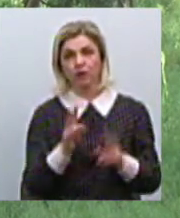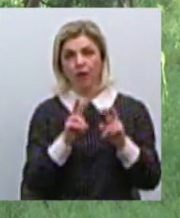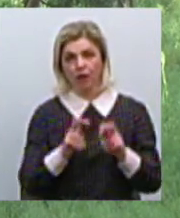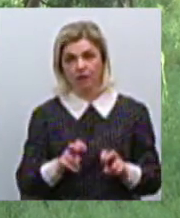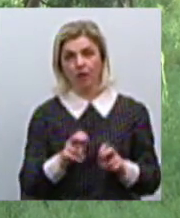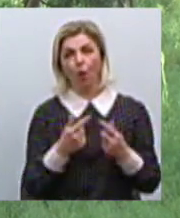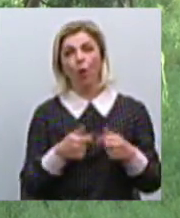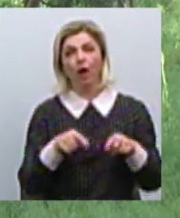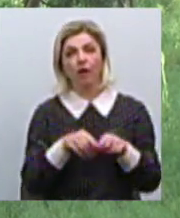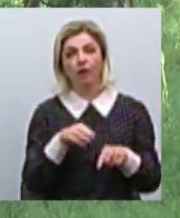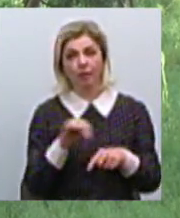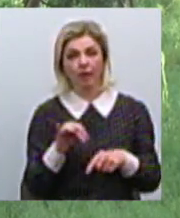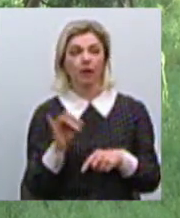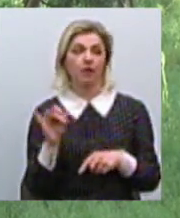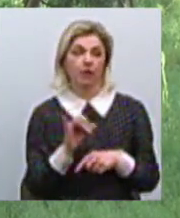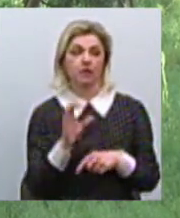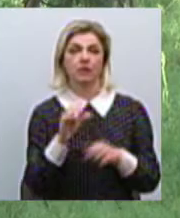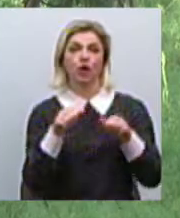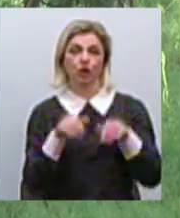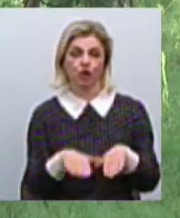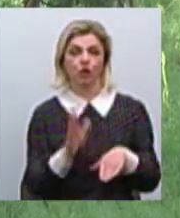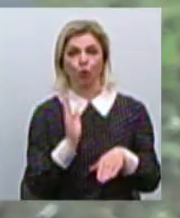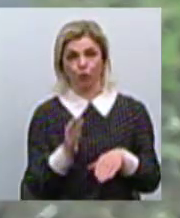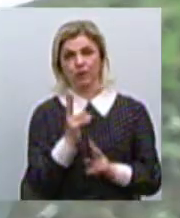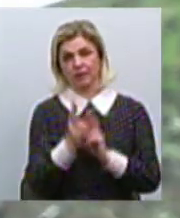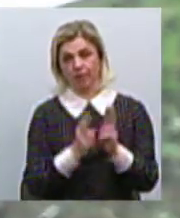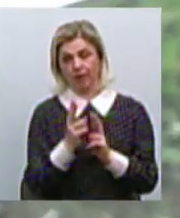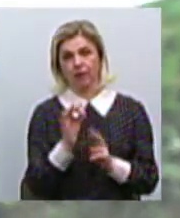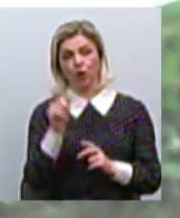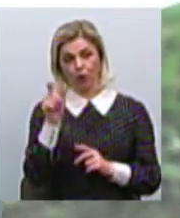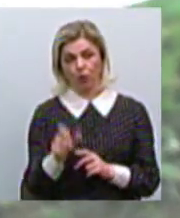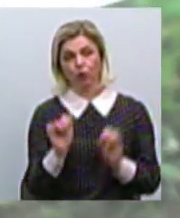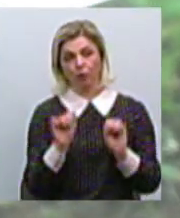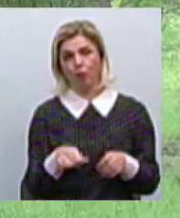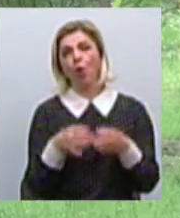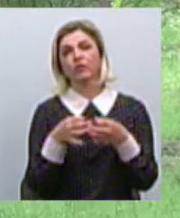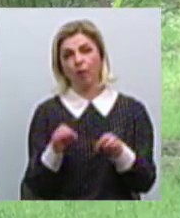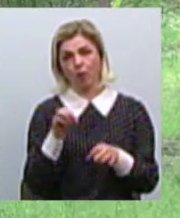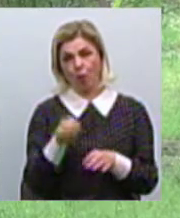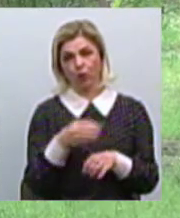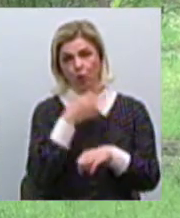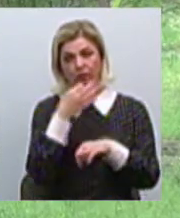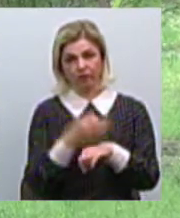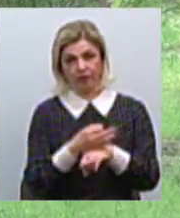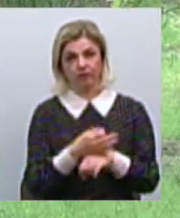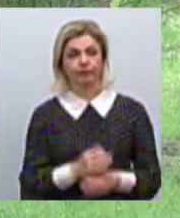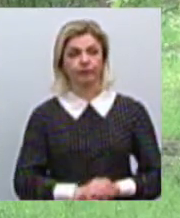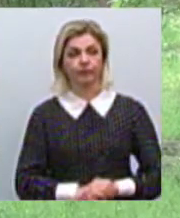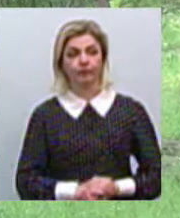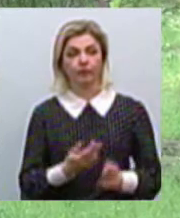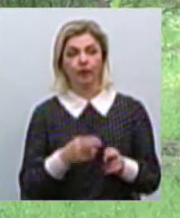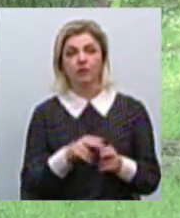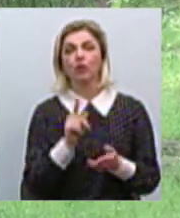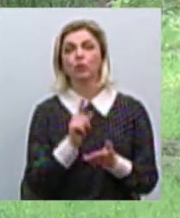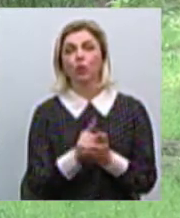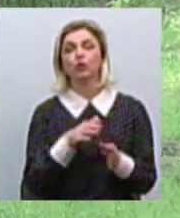органами, і рішення може бути змінено, і особа може бути звільнена від відповідальності. Тобто, мовно кажучи, це має